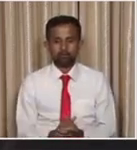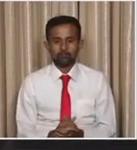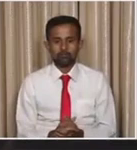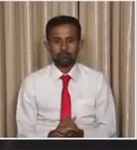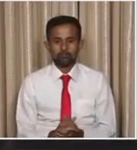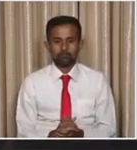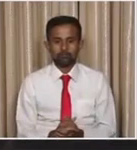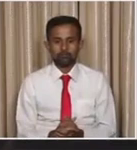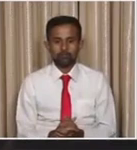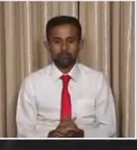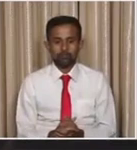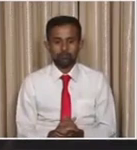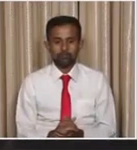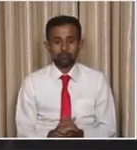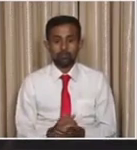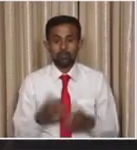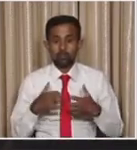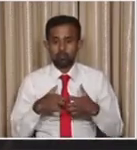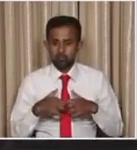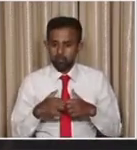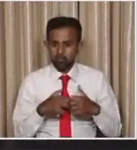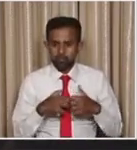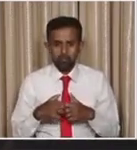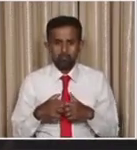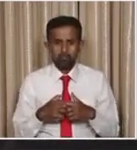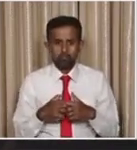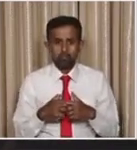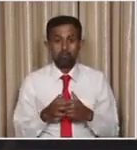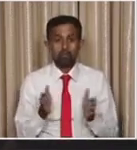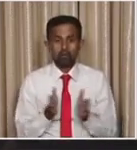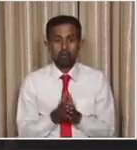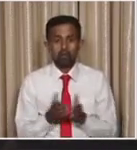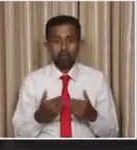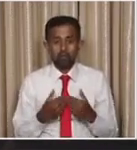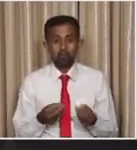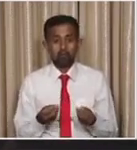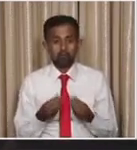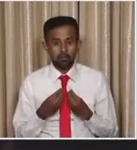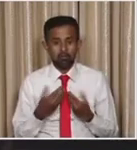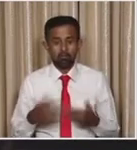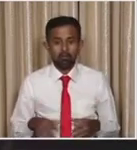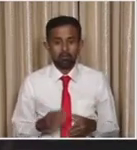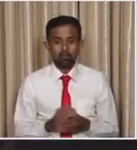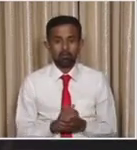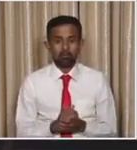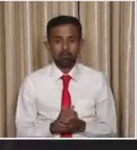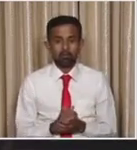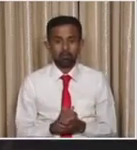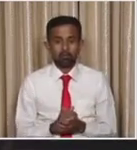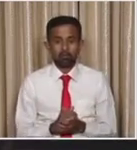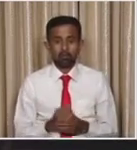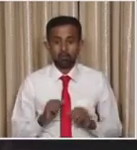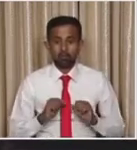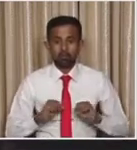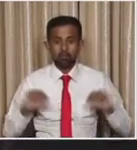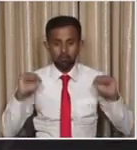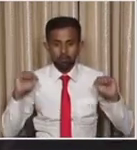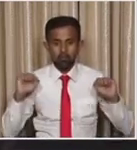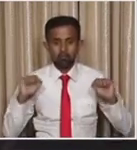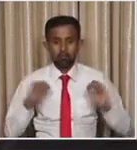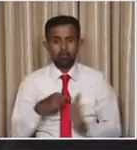ඒ අර්බුදය එක්කම අපිට ආපු අර අරගලය